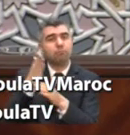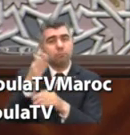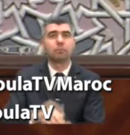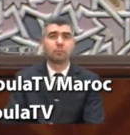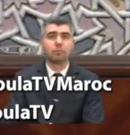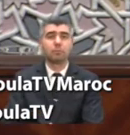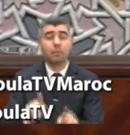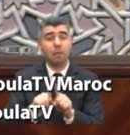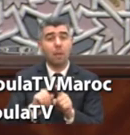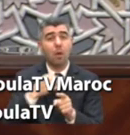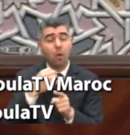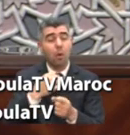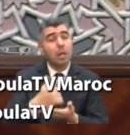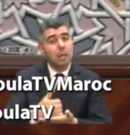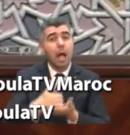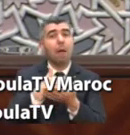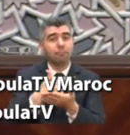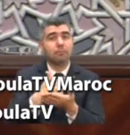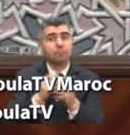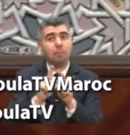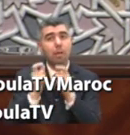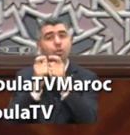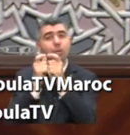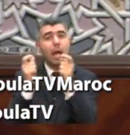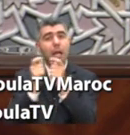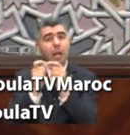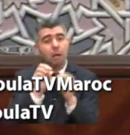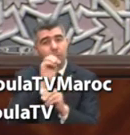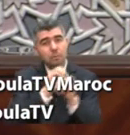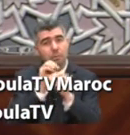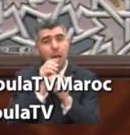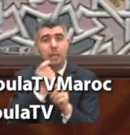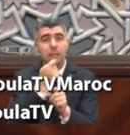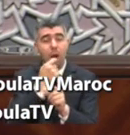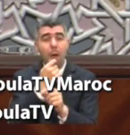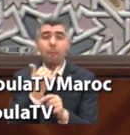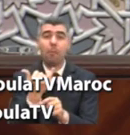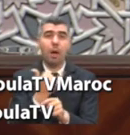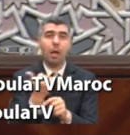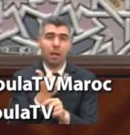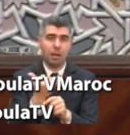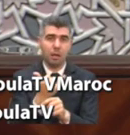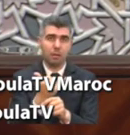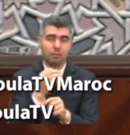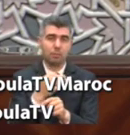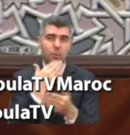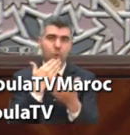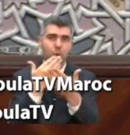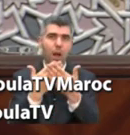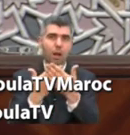لدعم وتشجيع الصناعة المحلية، واللي هي الوسيلة الوحيدة لضمان الأمن الصحي للمغرب. شكرا سيد النائب